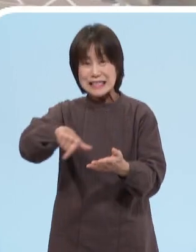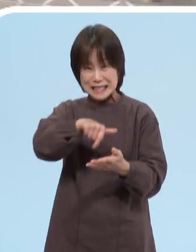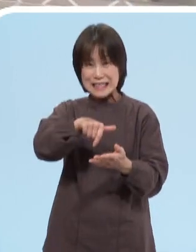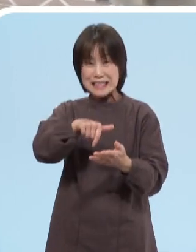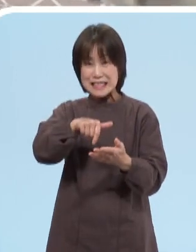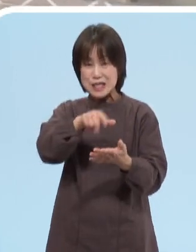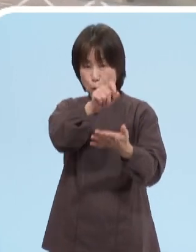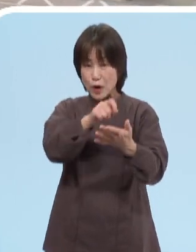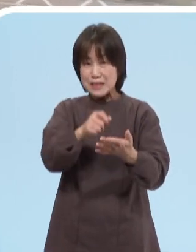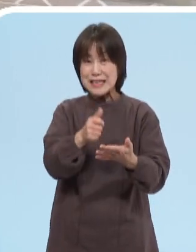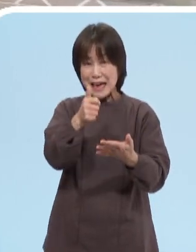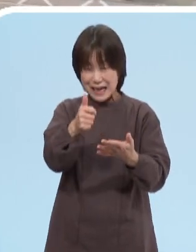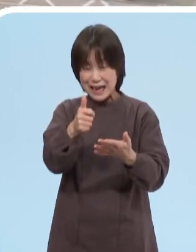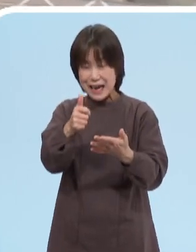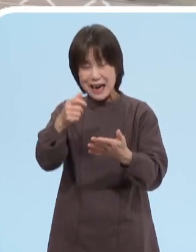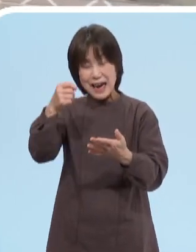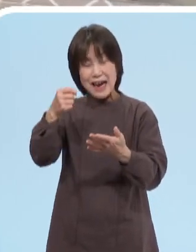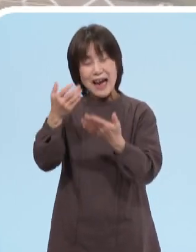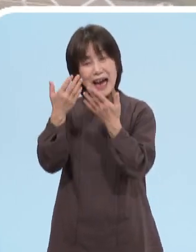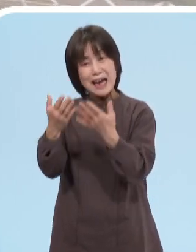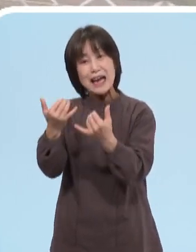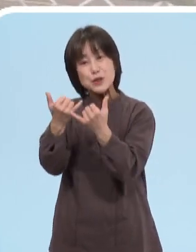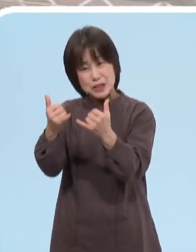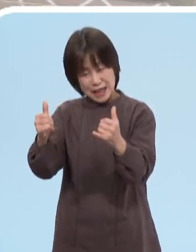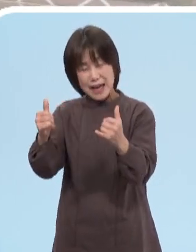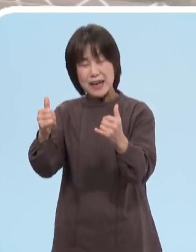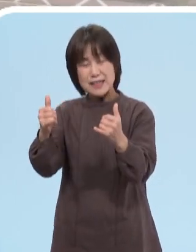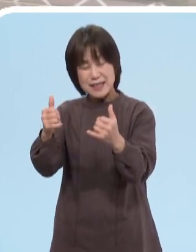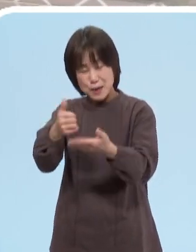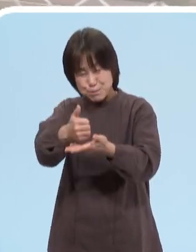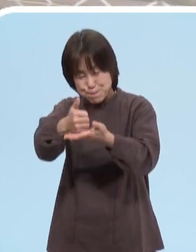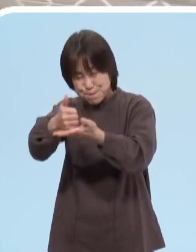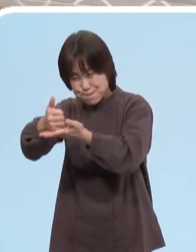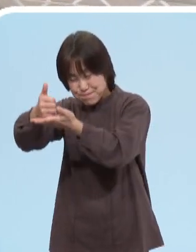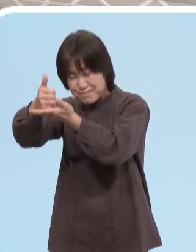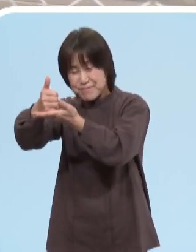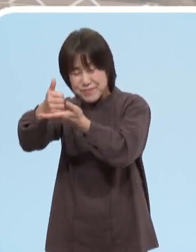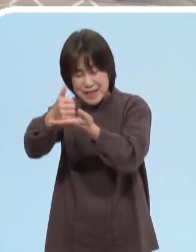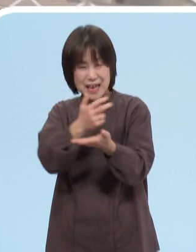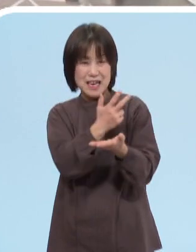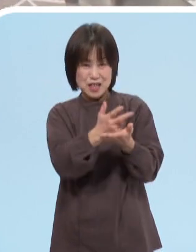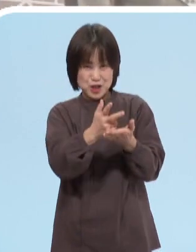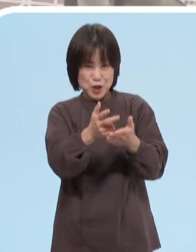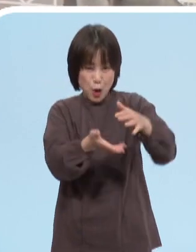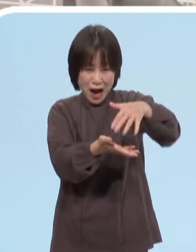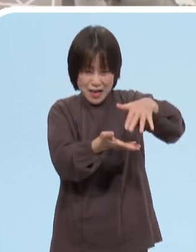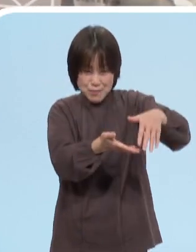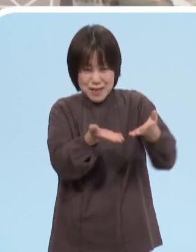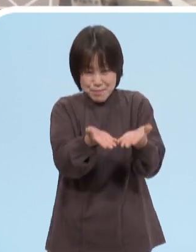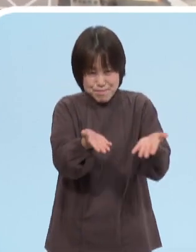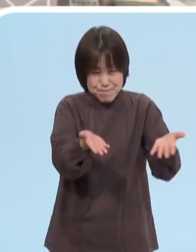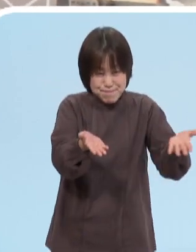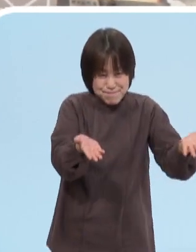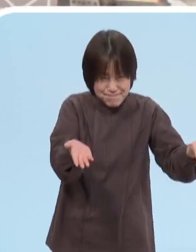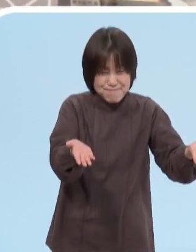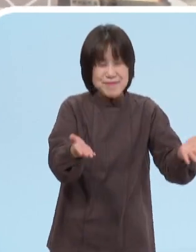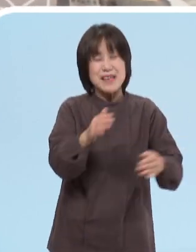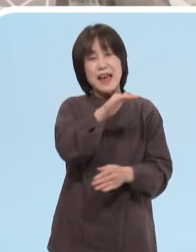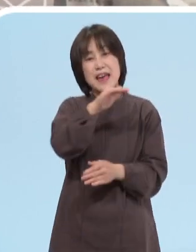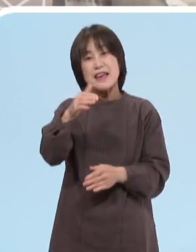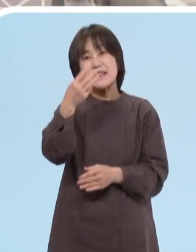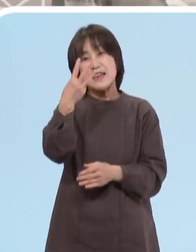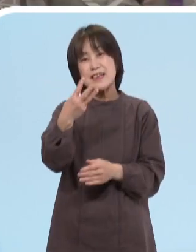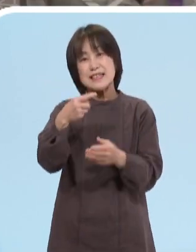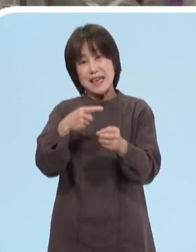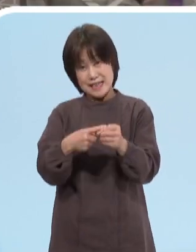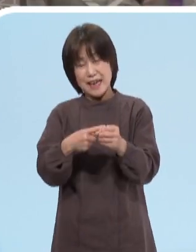の作家や学者さんたちの資料を収集保存して、彼らを顕彰する目的で平成3